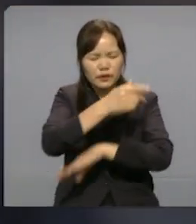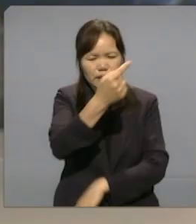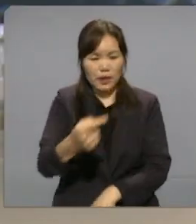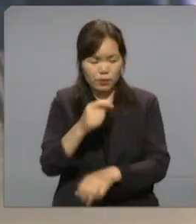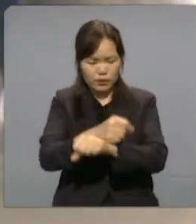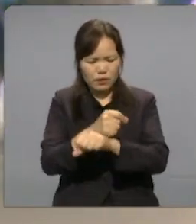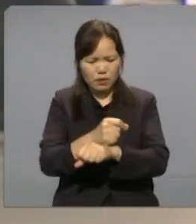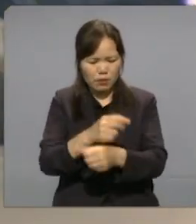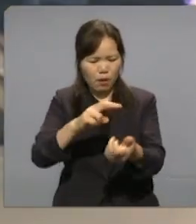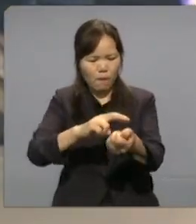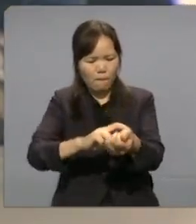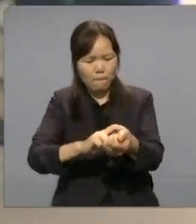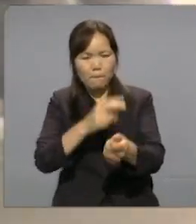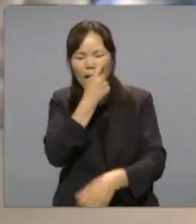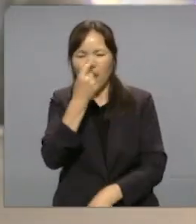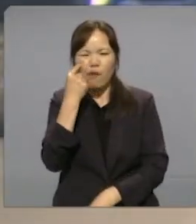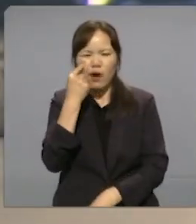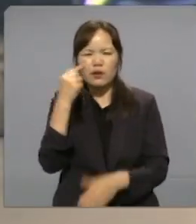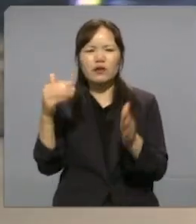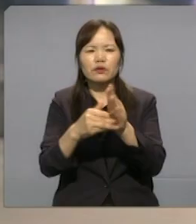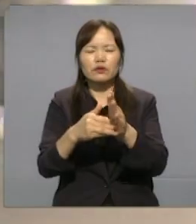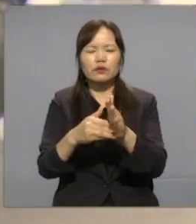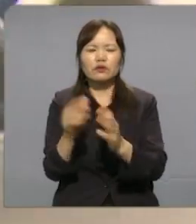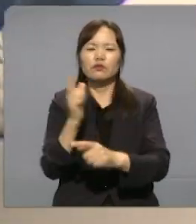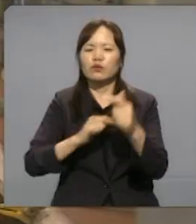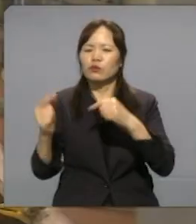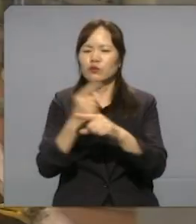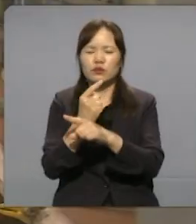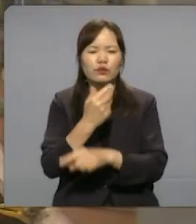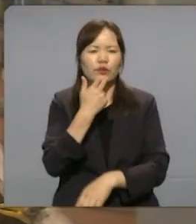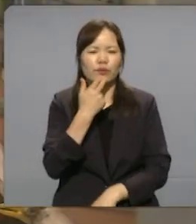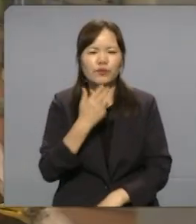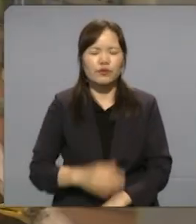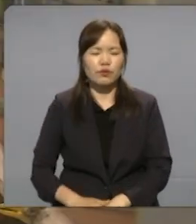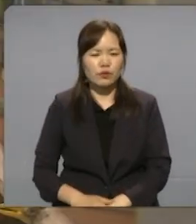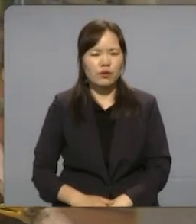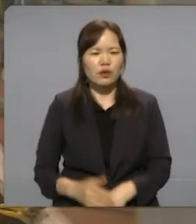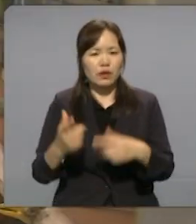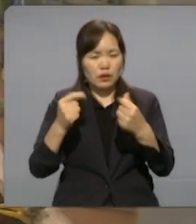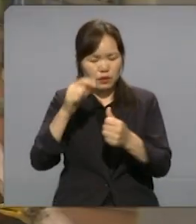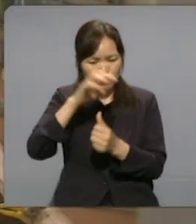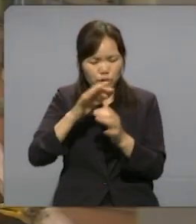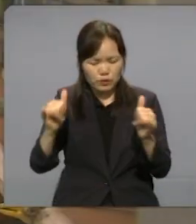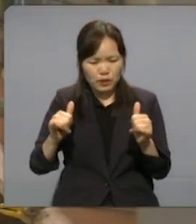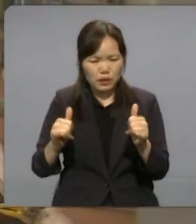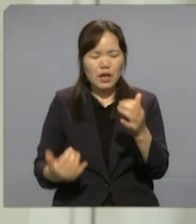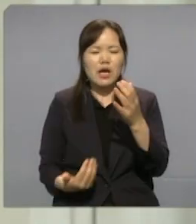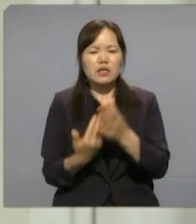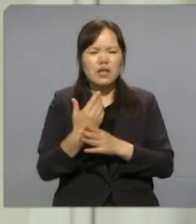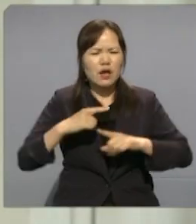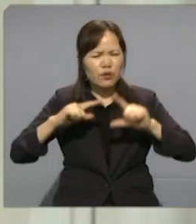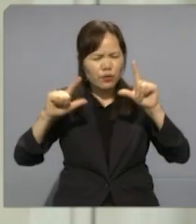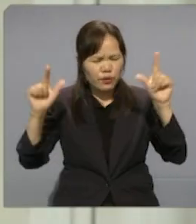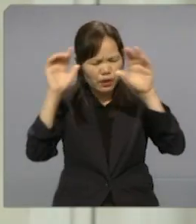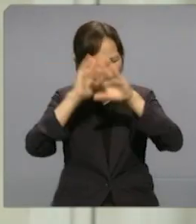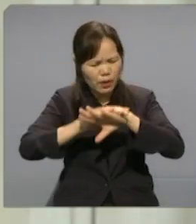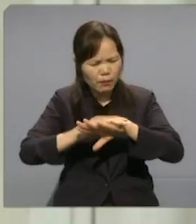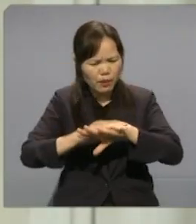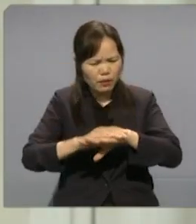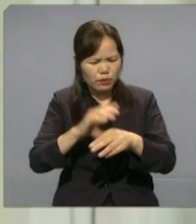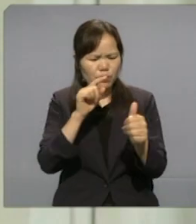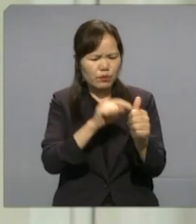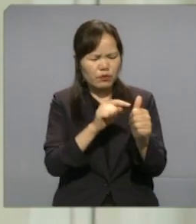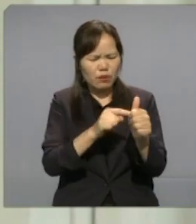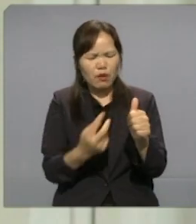직원은 맥박을 확인했을 뿐 추가 조치는 없었습니다. 동료 수용자들은 사고 당일 야간에도 문 씨가 호흡곤란 증세를